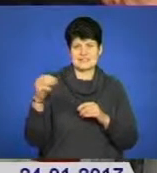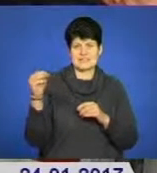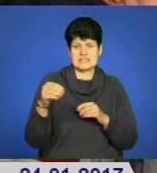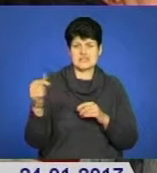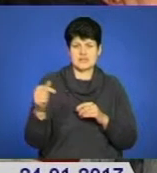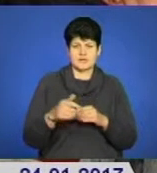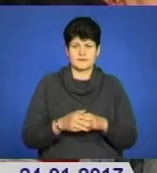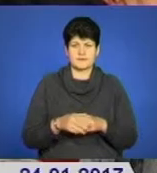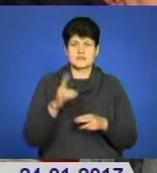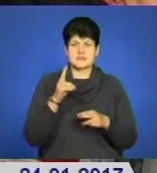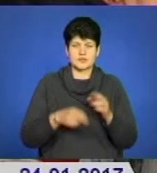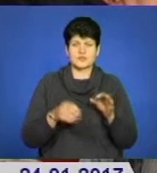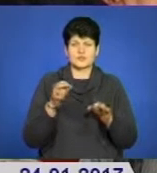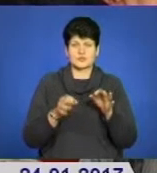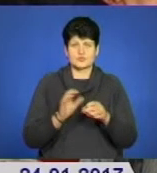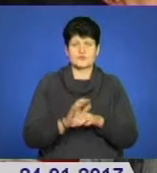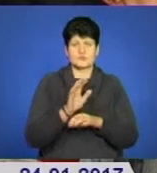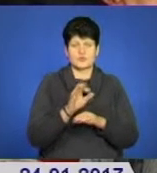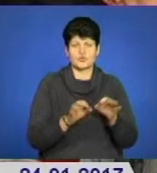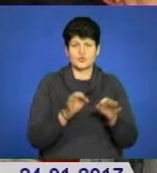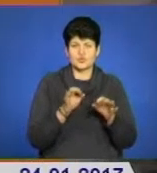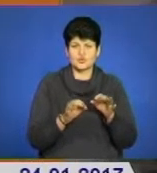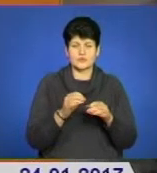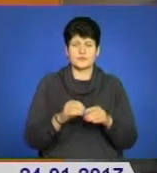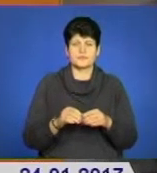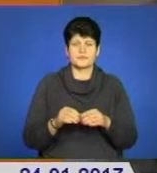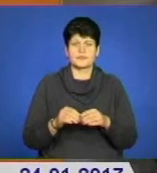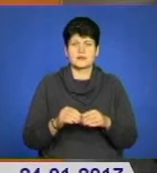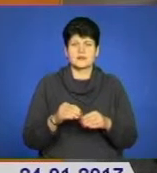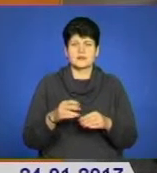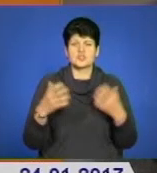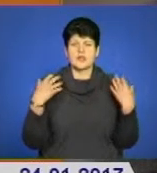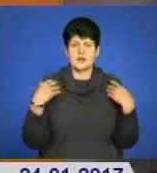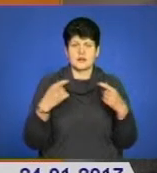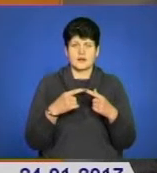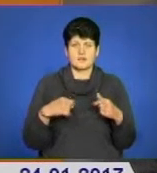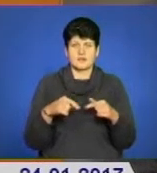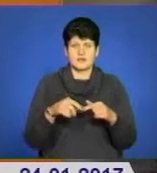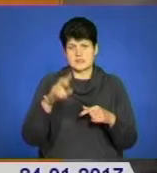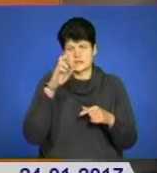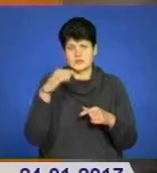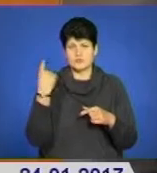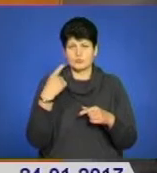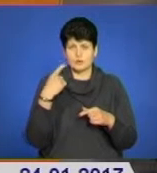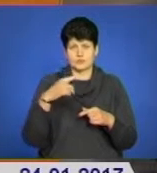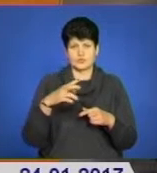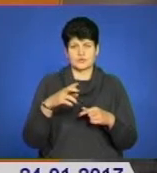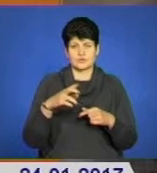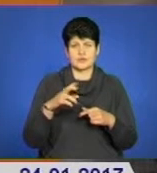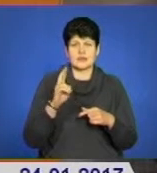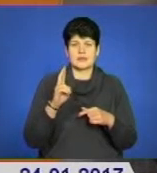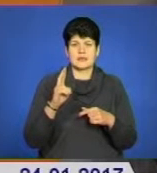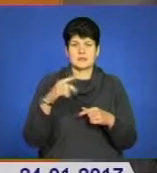гривень. Завершено досудове розслідування та скеровано до суду винувальні акти стосовно начальника відділу Державної обласної комунальної